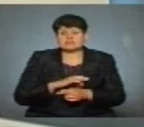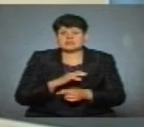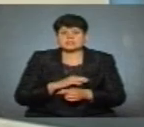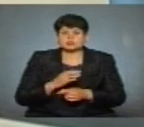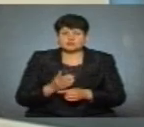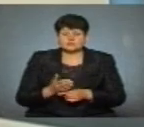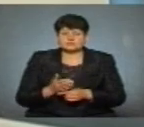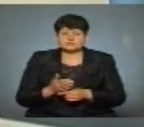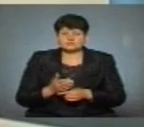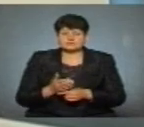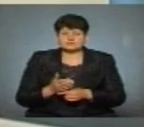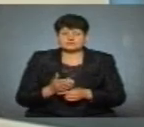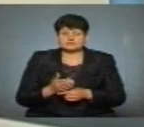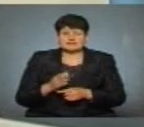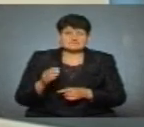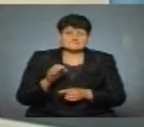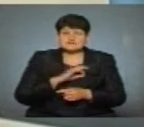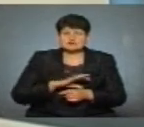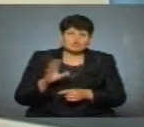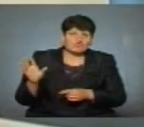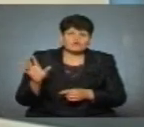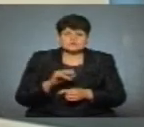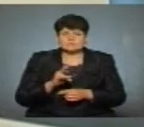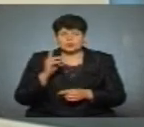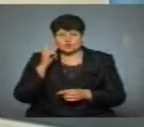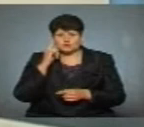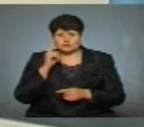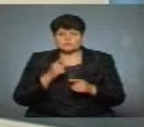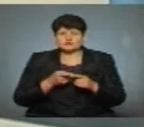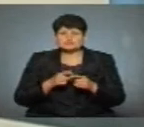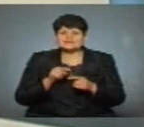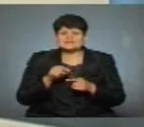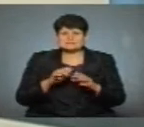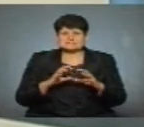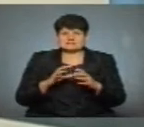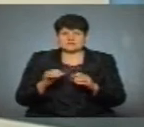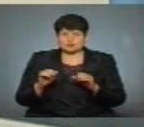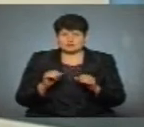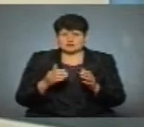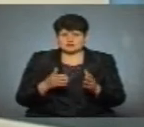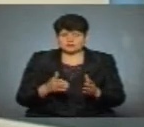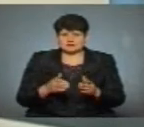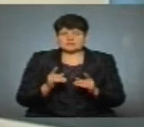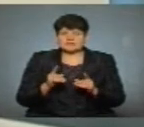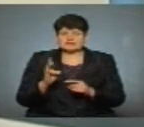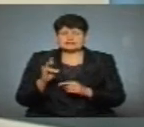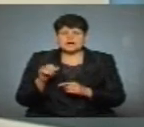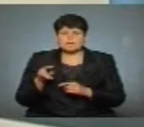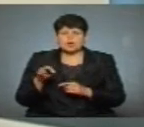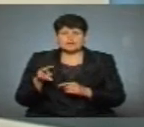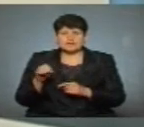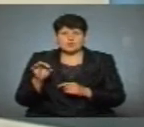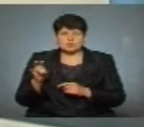вигідно всім, хто думає, що цим світом керує, розумієте? Тобто ще навіть Наполеон говорив, що